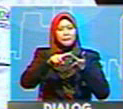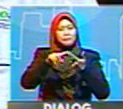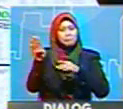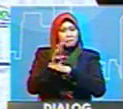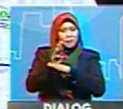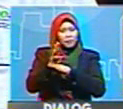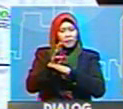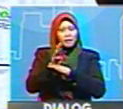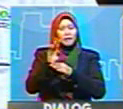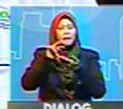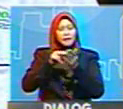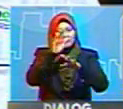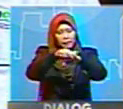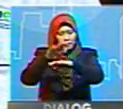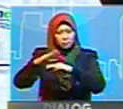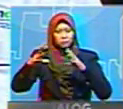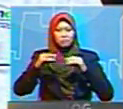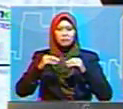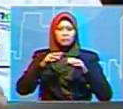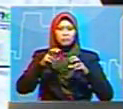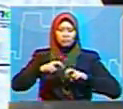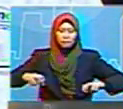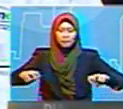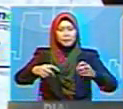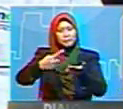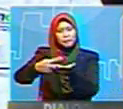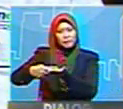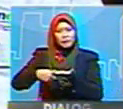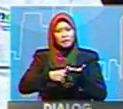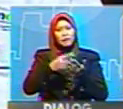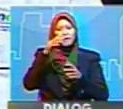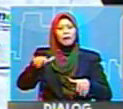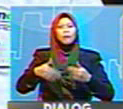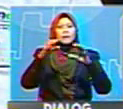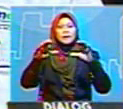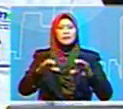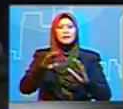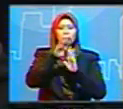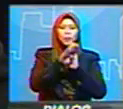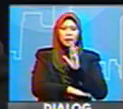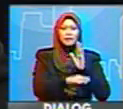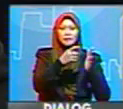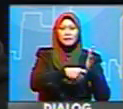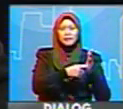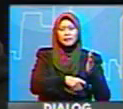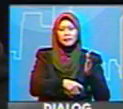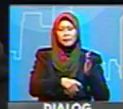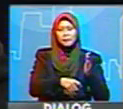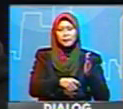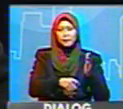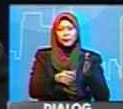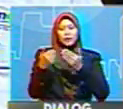salah satu cara untuk er mereka berbincang untuk mengurangkan harga dan sebagainya jadi peranan itu sebenarnya